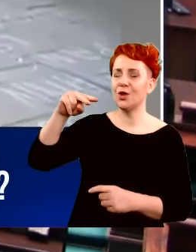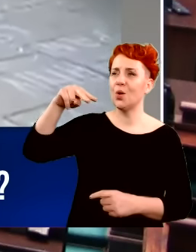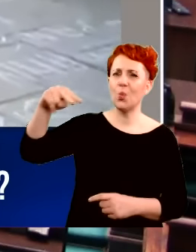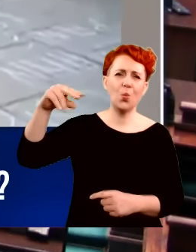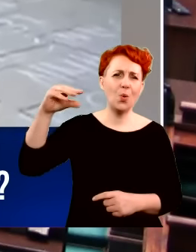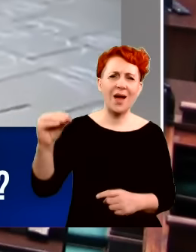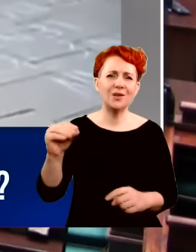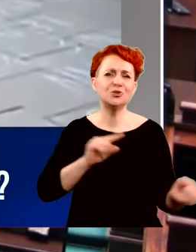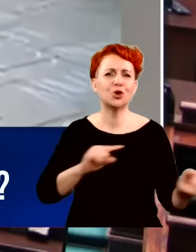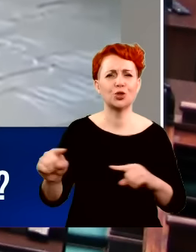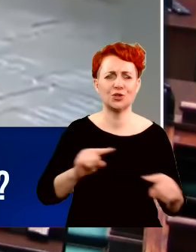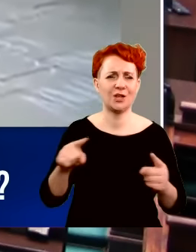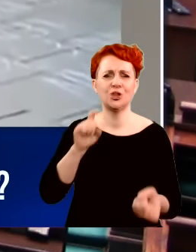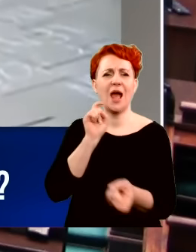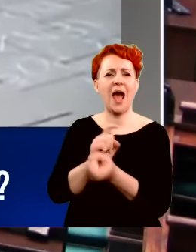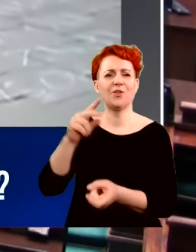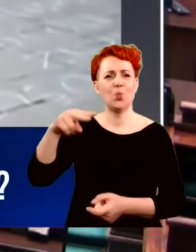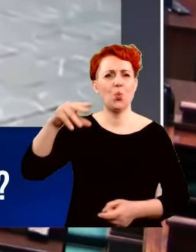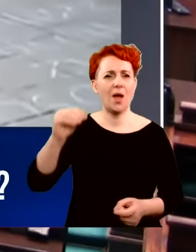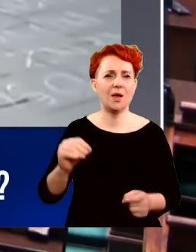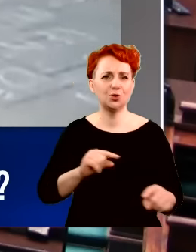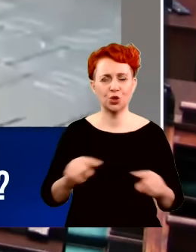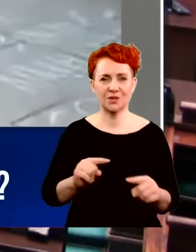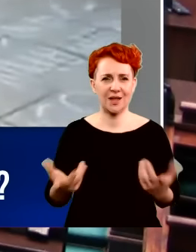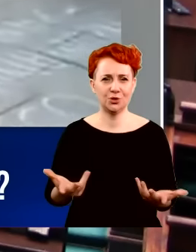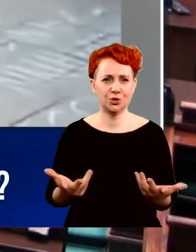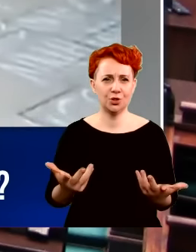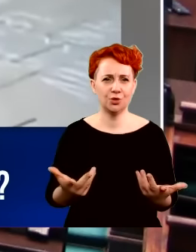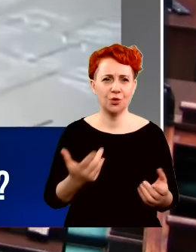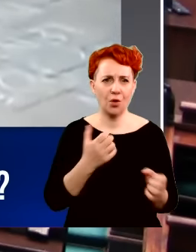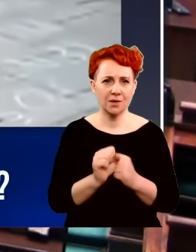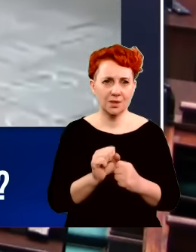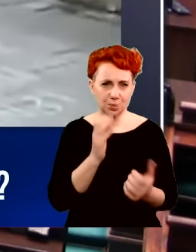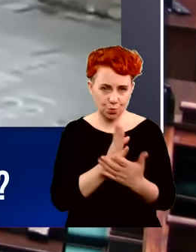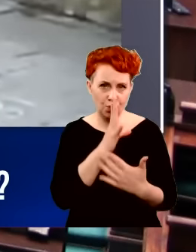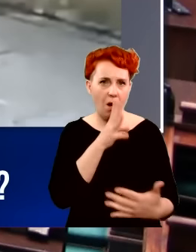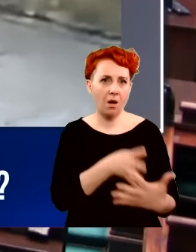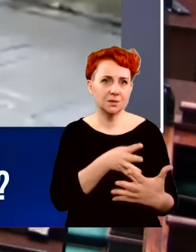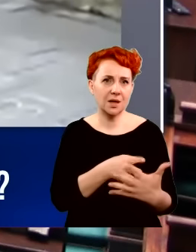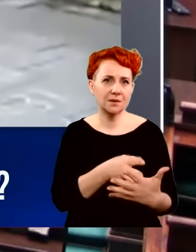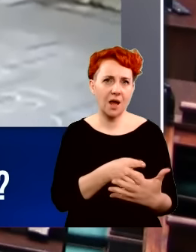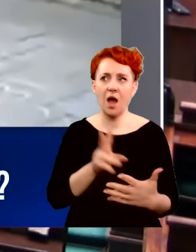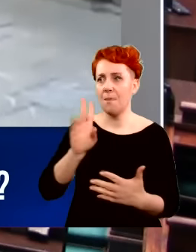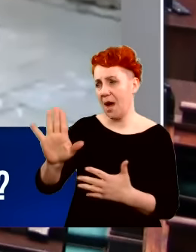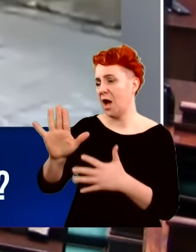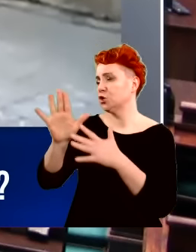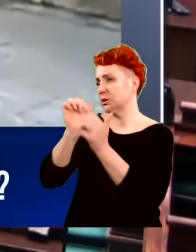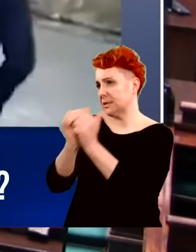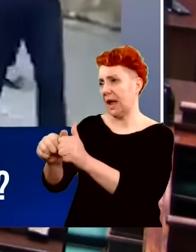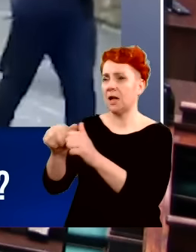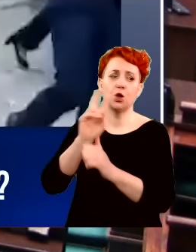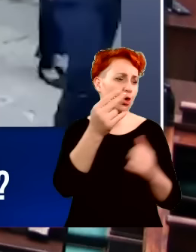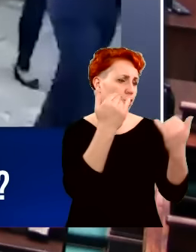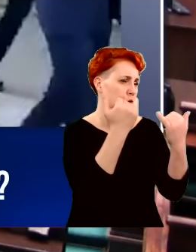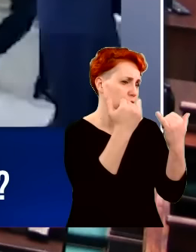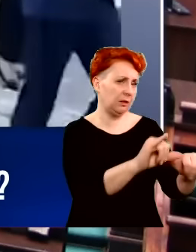zzy antyunijne to jest To jest jakaś kategoria ocenna państwo mają takie zdanie Ktoś może mieć zupełnie inne i